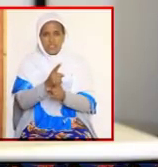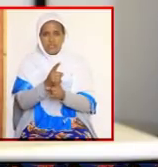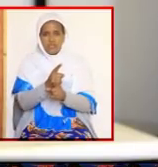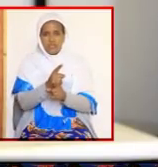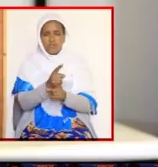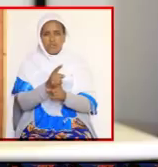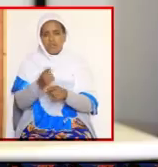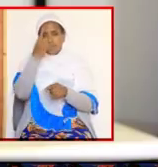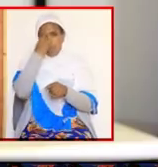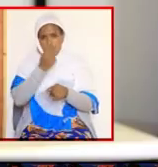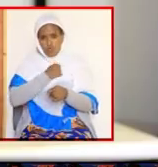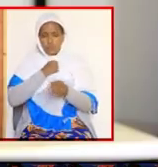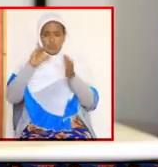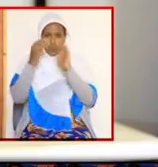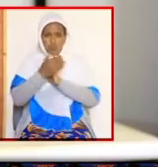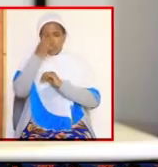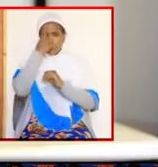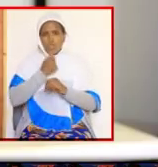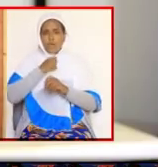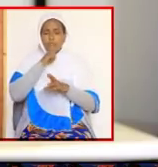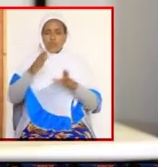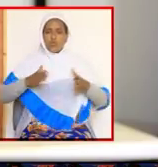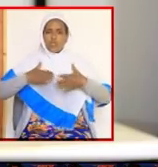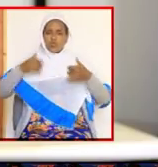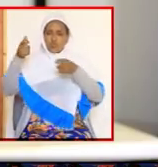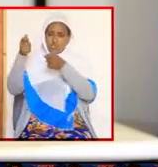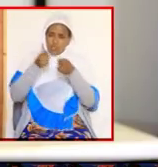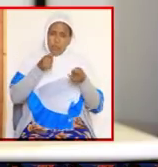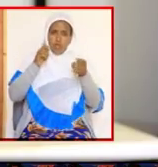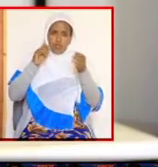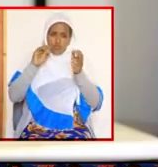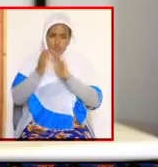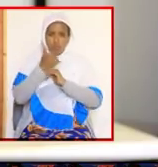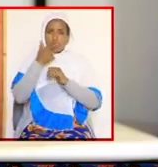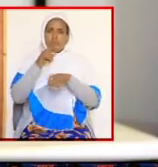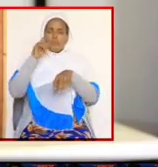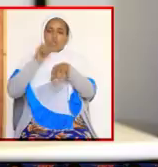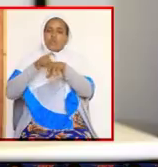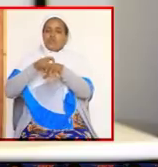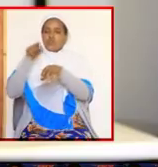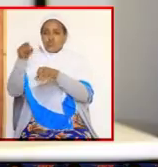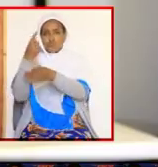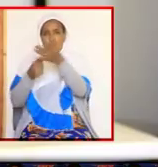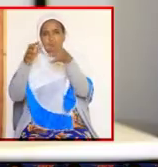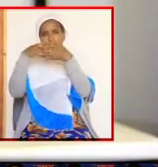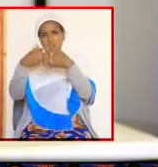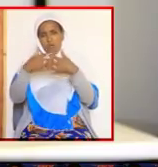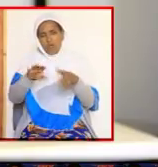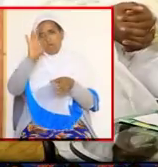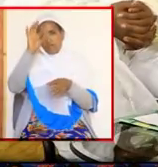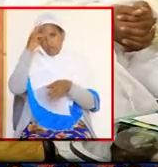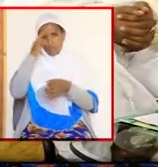በትክክል ታምኖበትም ይሁን ሳይታመንበት ወጣቶችን ይስባል በሚል ይሁን ገብቶ ስላየ ነው ነው ለጊዜው